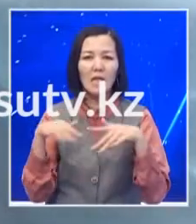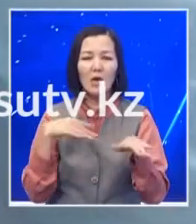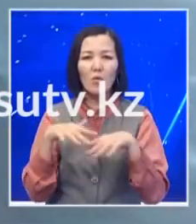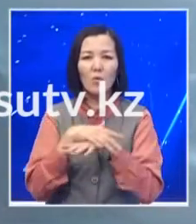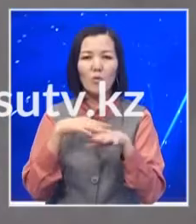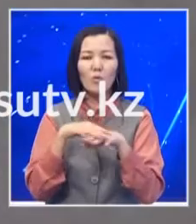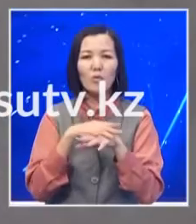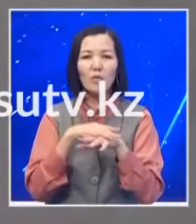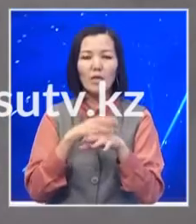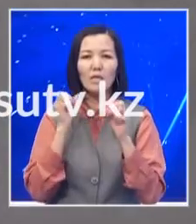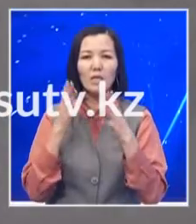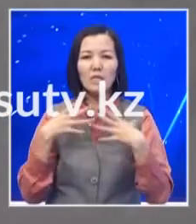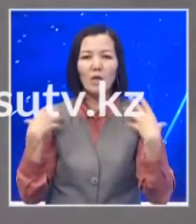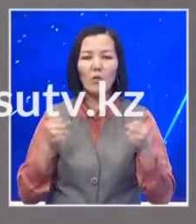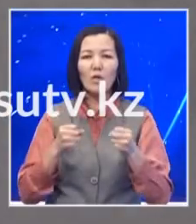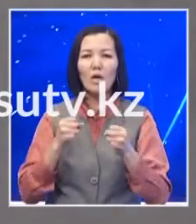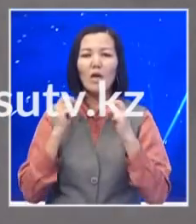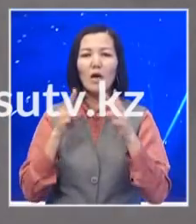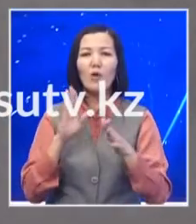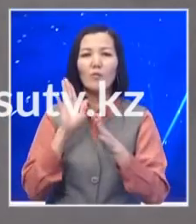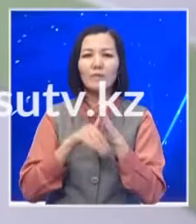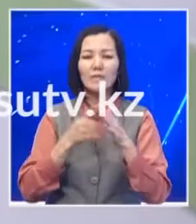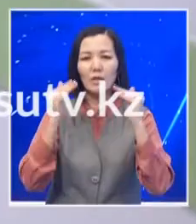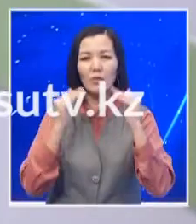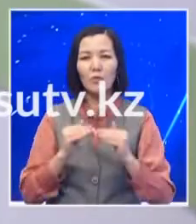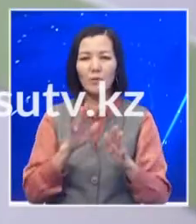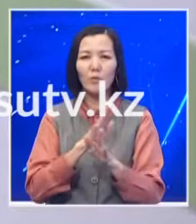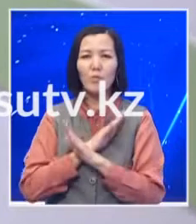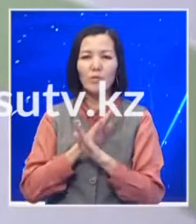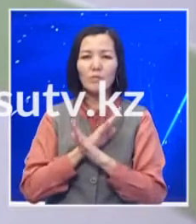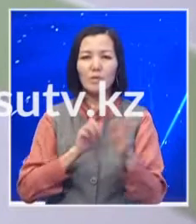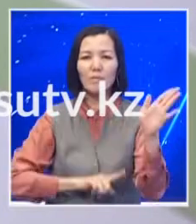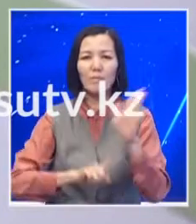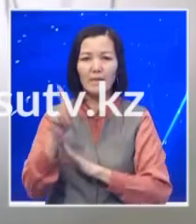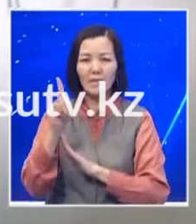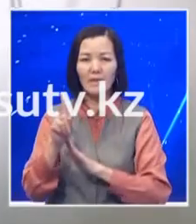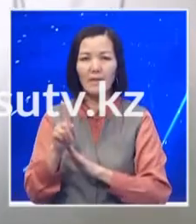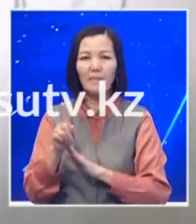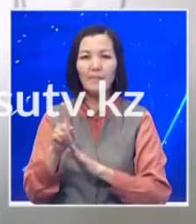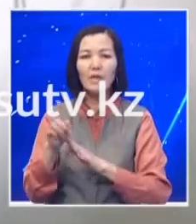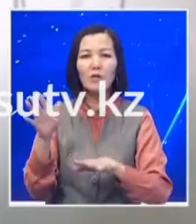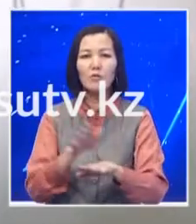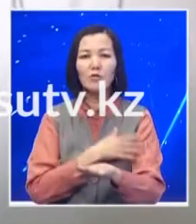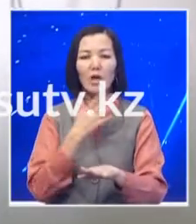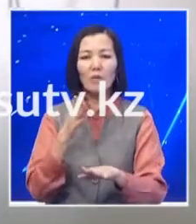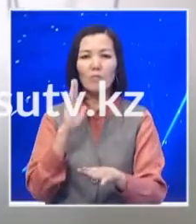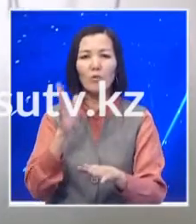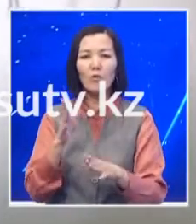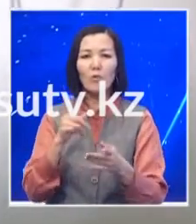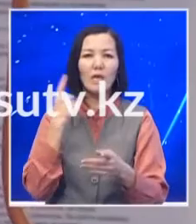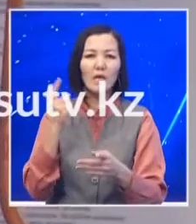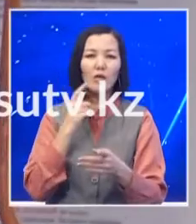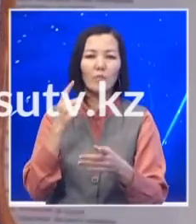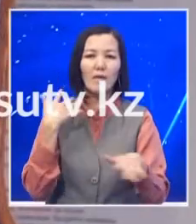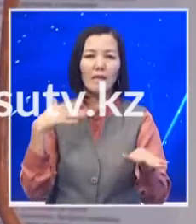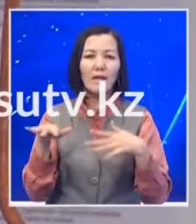саулығы қауіпсіздігі төмендеді. Науқастар көбейді. Өлім жітім тағы белең алды. Пандемияның созылуы түптеп келгенде экономиканы